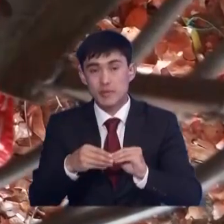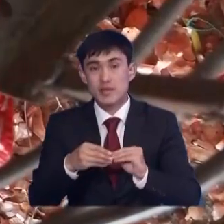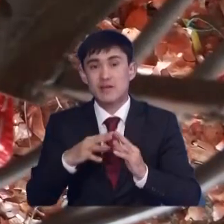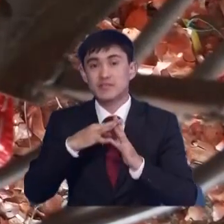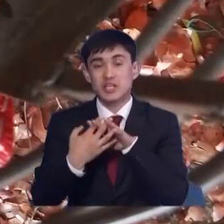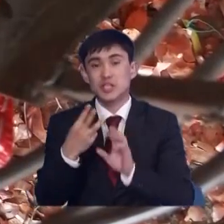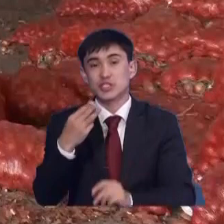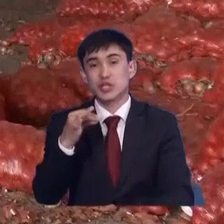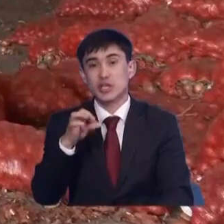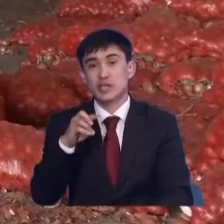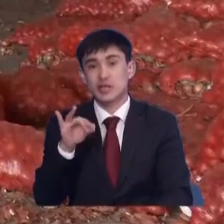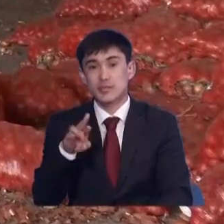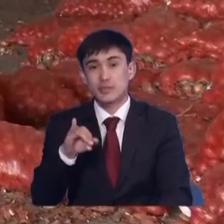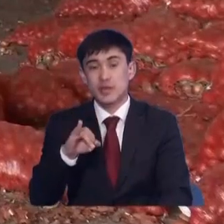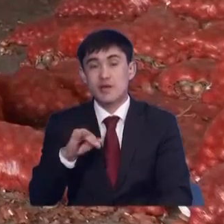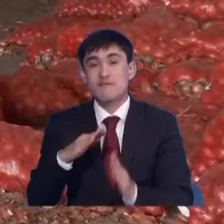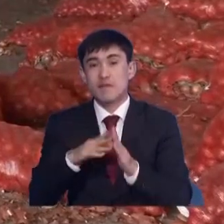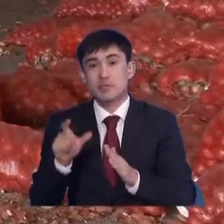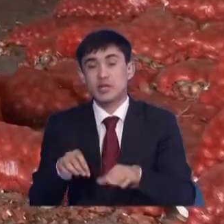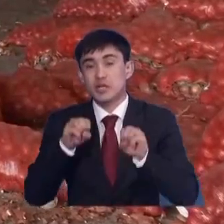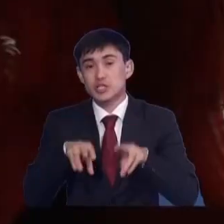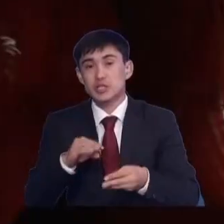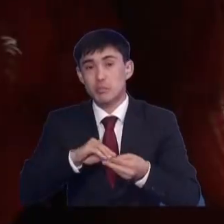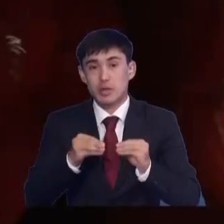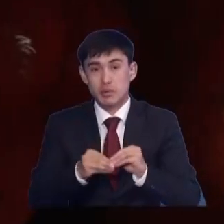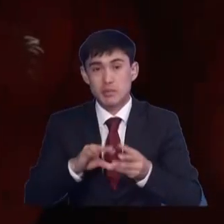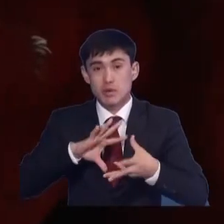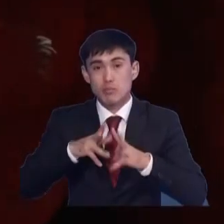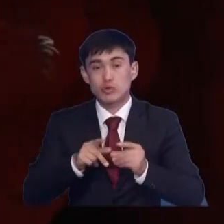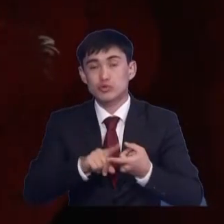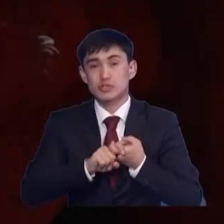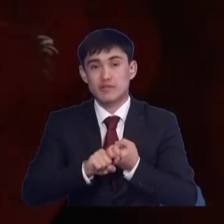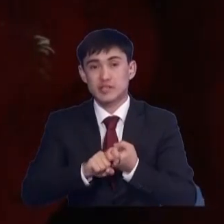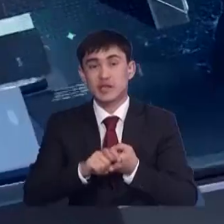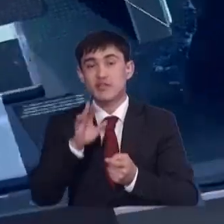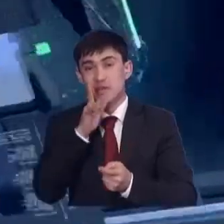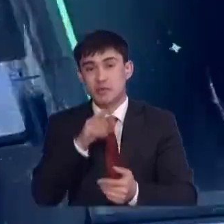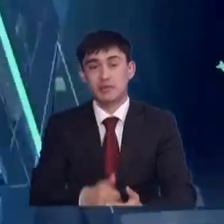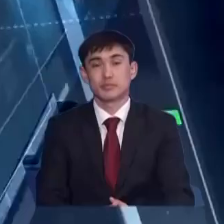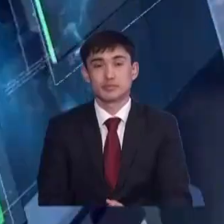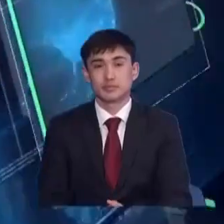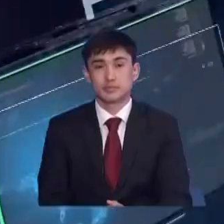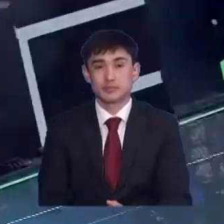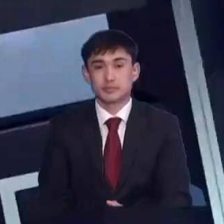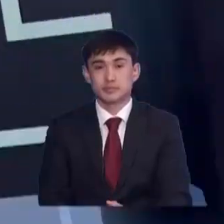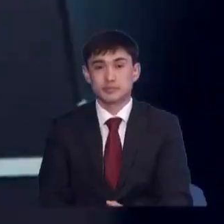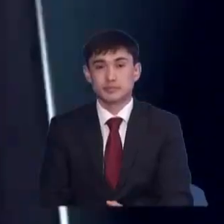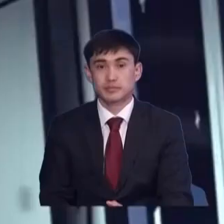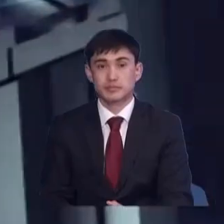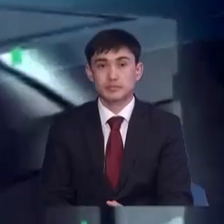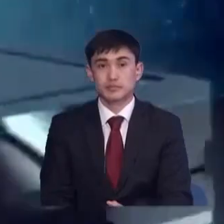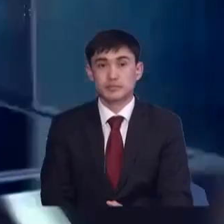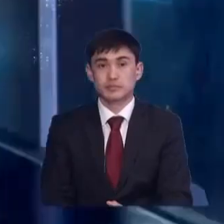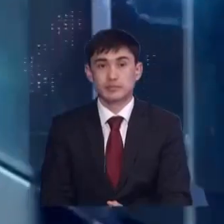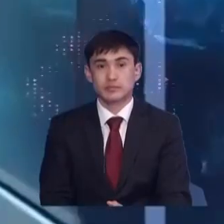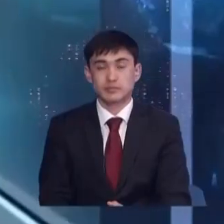селе Шенгельде. Что касается фермеров, решение их проблемы целиком зависит от времени. Жандос Назарбаев, Акбота Урал,